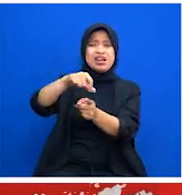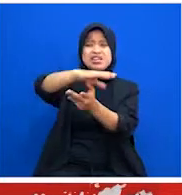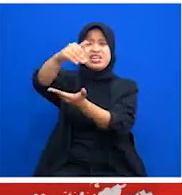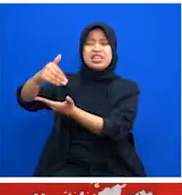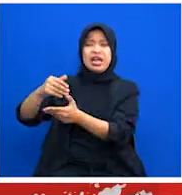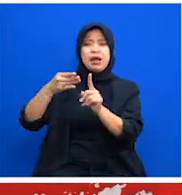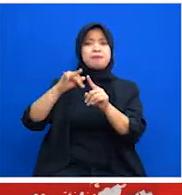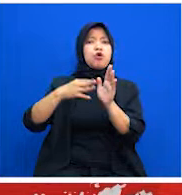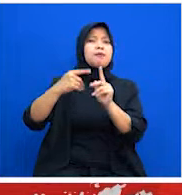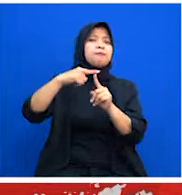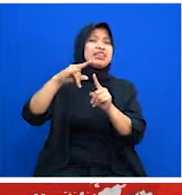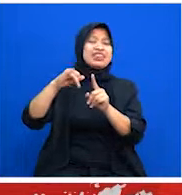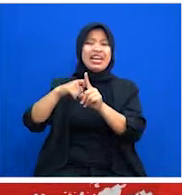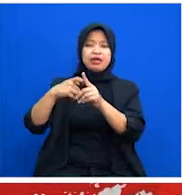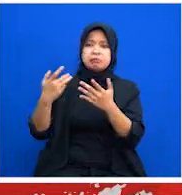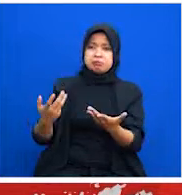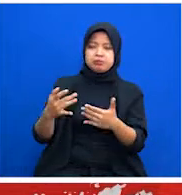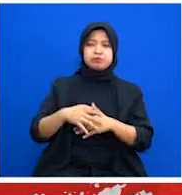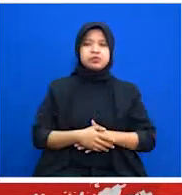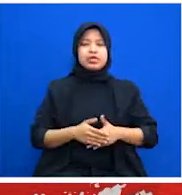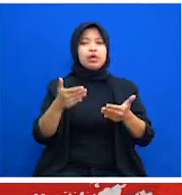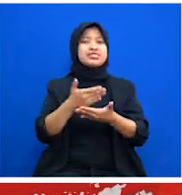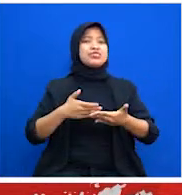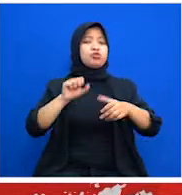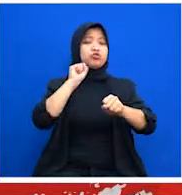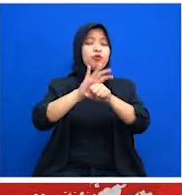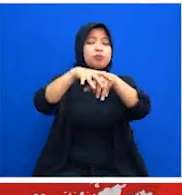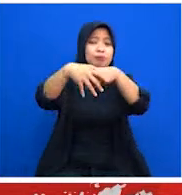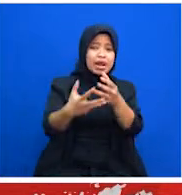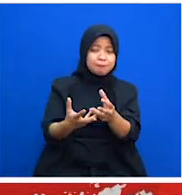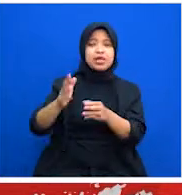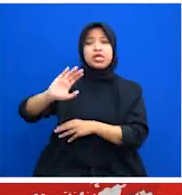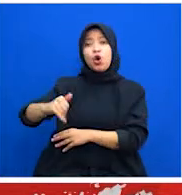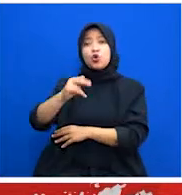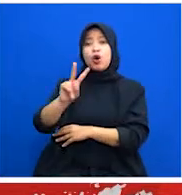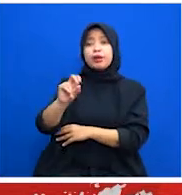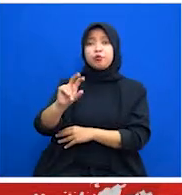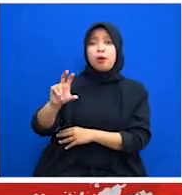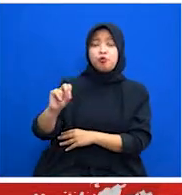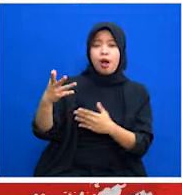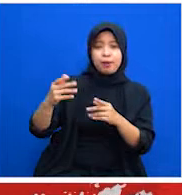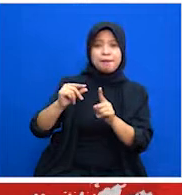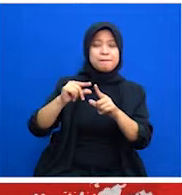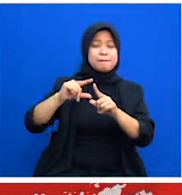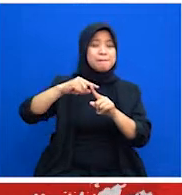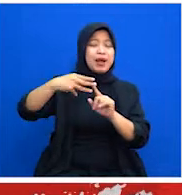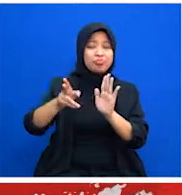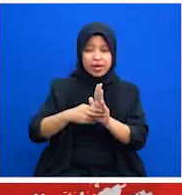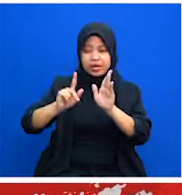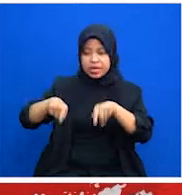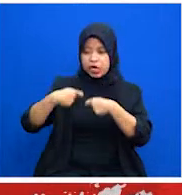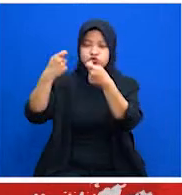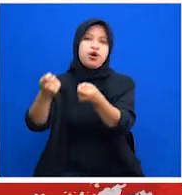data biometrik ketika pandemic colfit 19 terjadi di tahun 2020 paten tersebut kembali